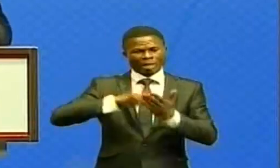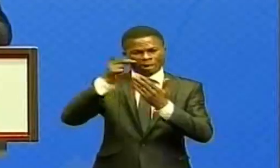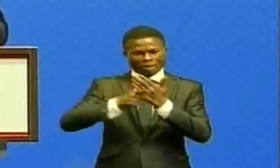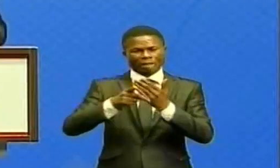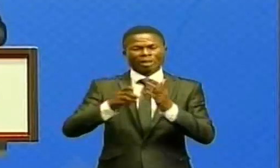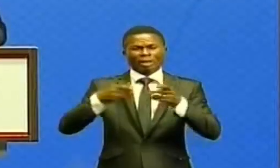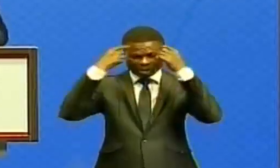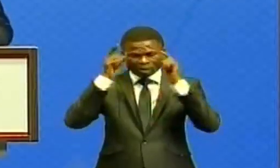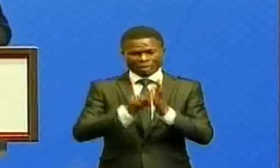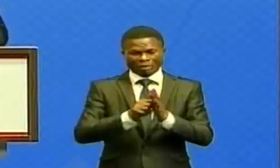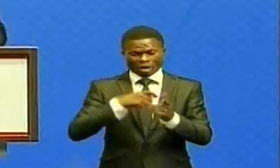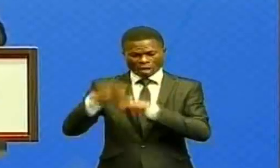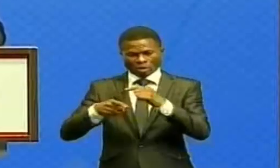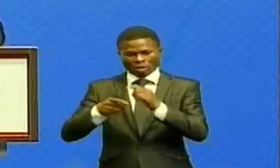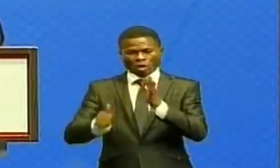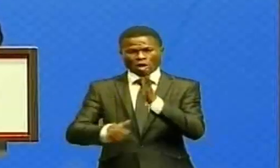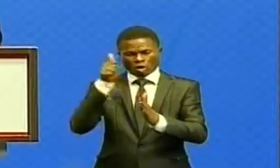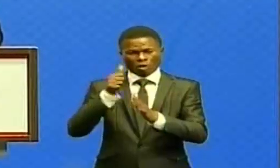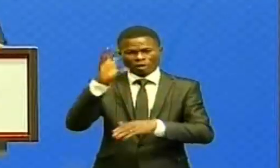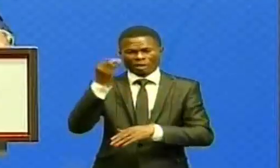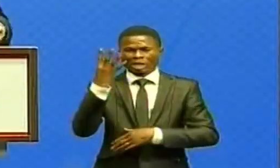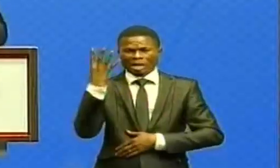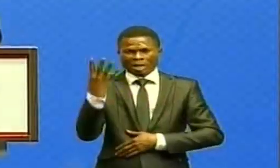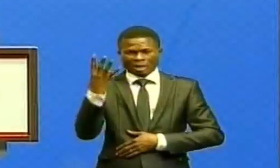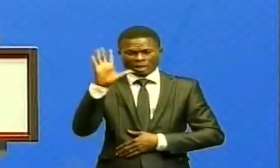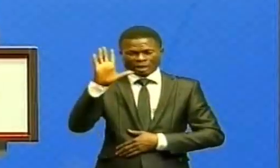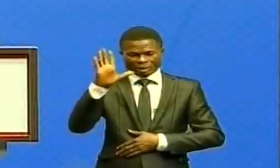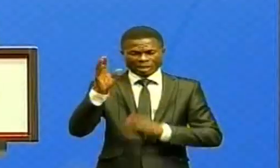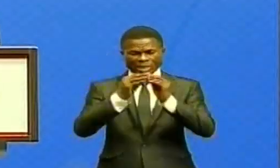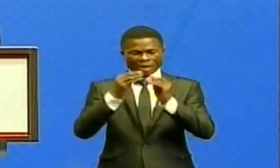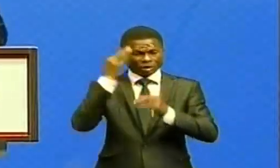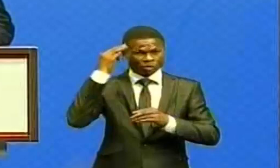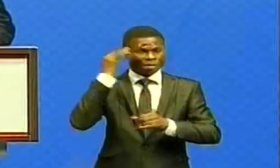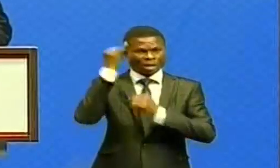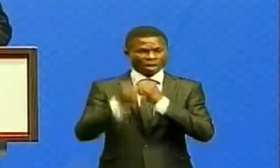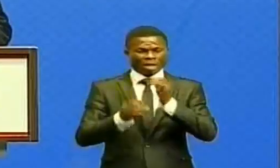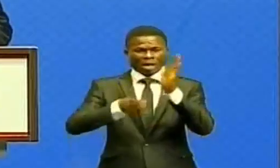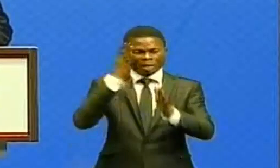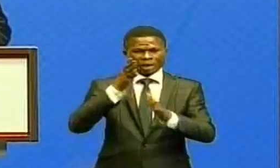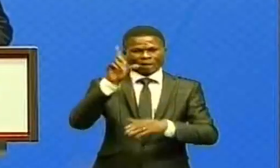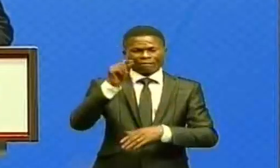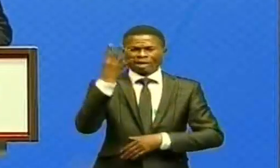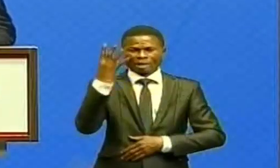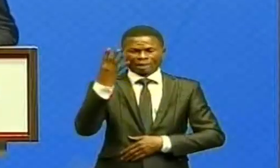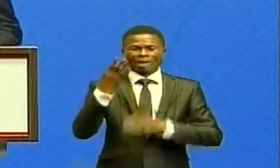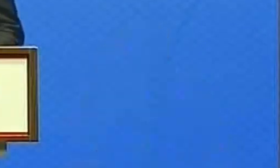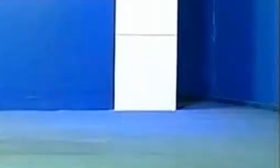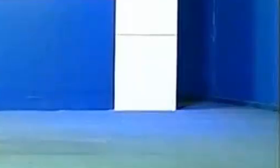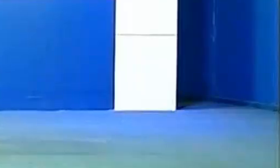de décret. Commencé à 11h45, la réunion du Conseil a pris fin à 14h24. Je vous